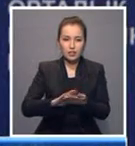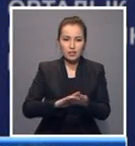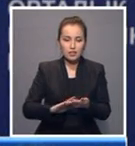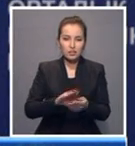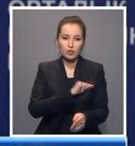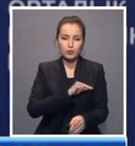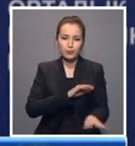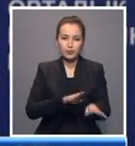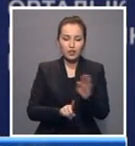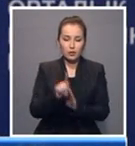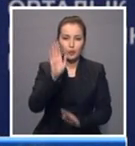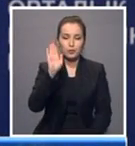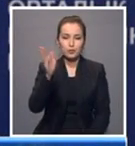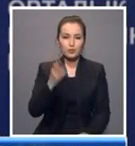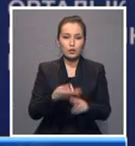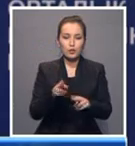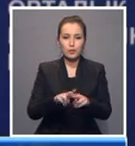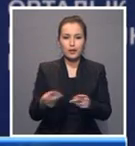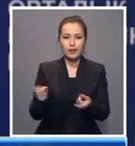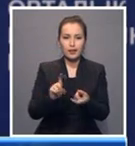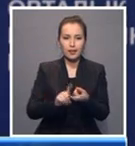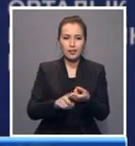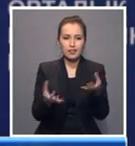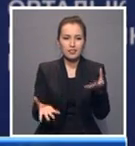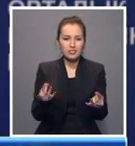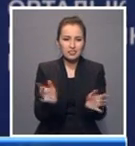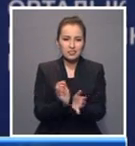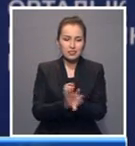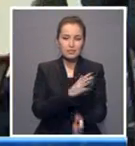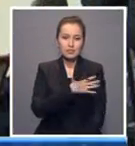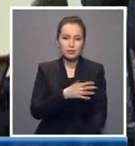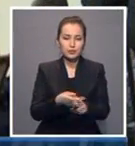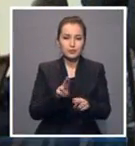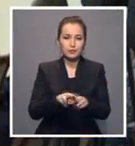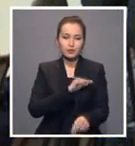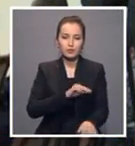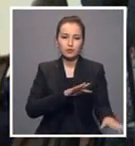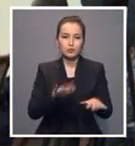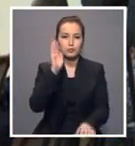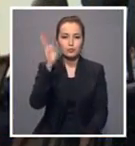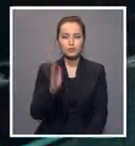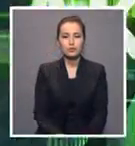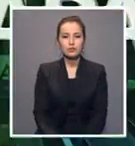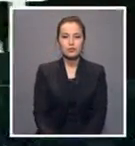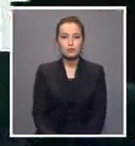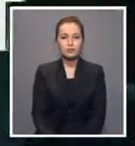дезинфекциясын жасайды, сонымен қатар жаңады лажсыз вынужденный дейміз, вакцинациясын жүзеге асырылады.